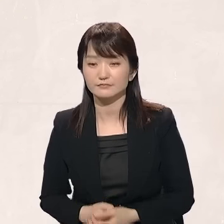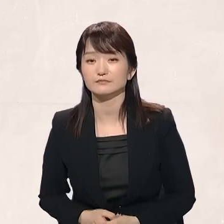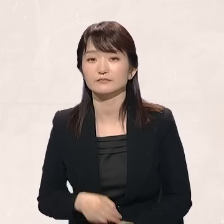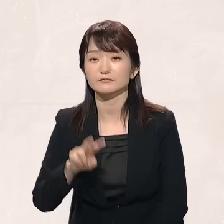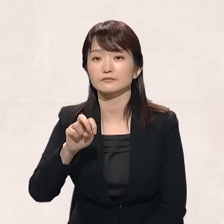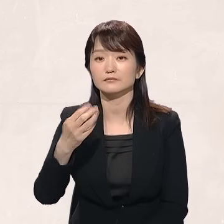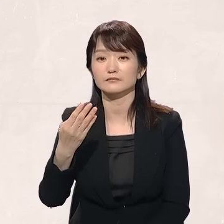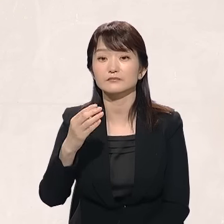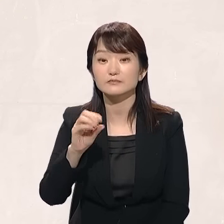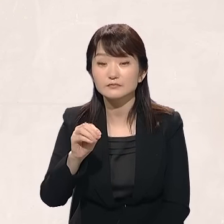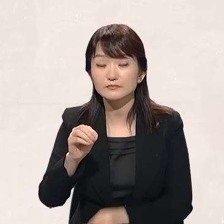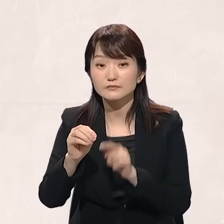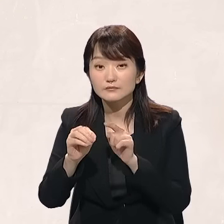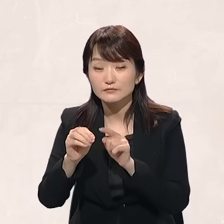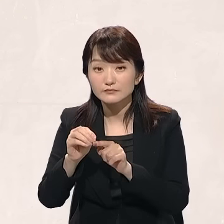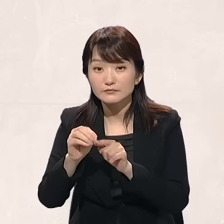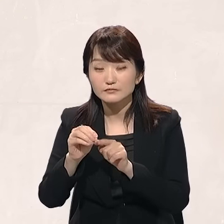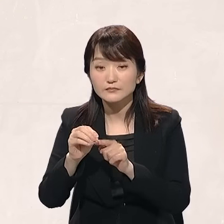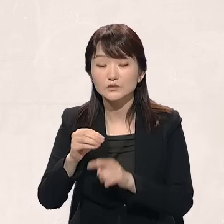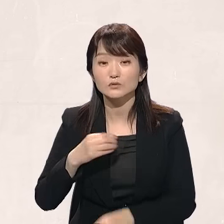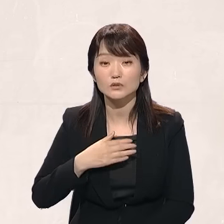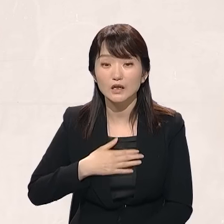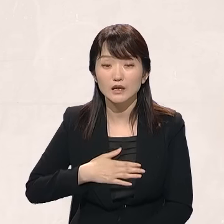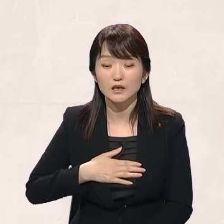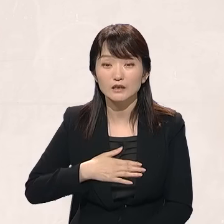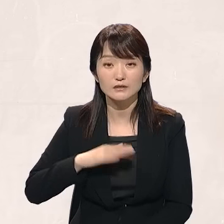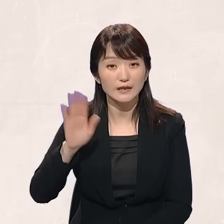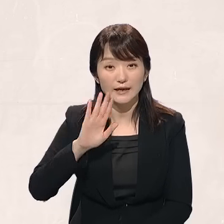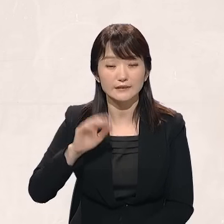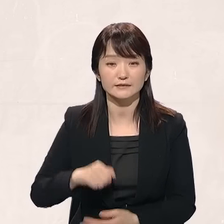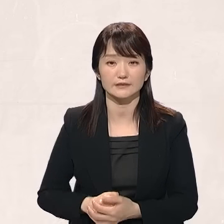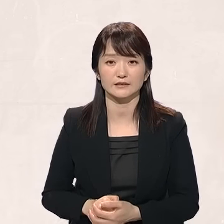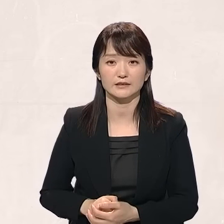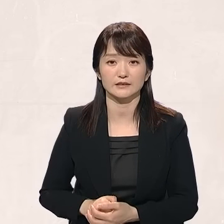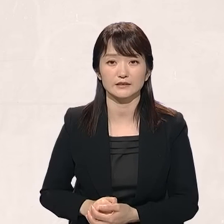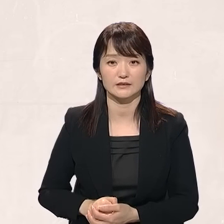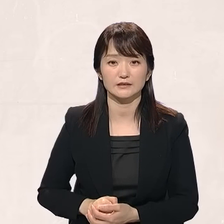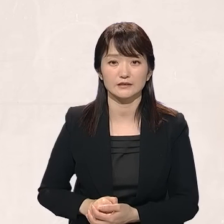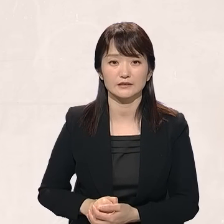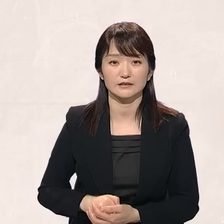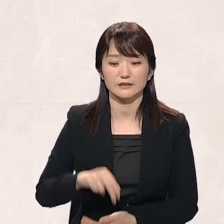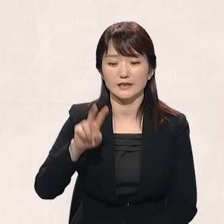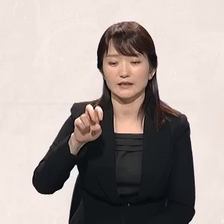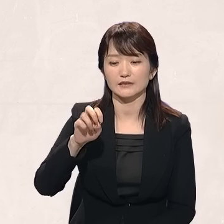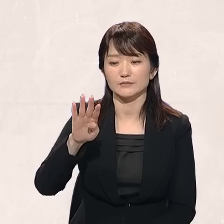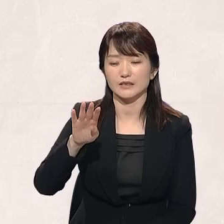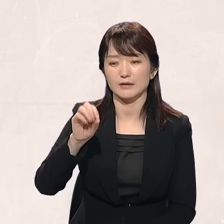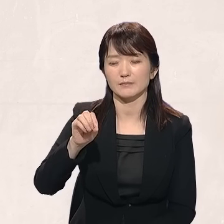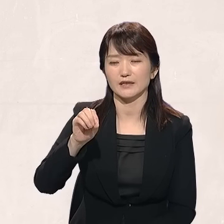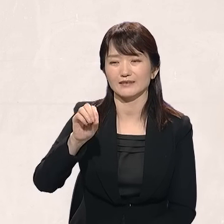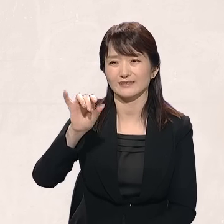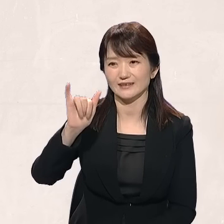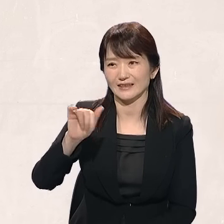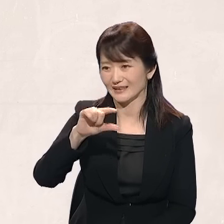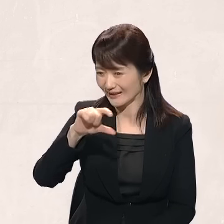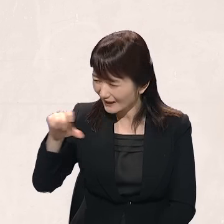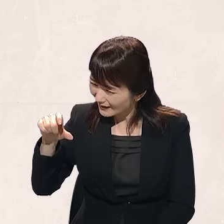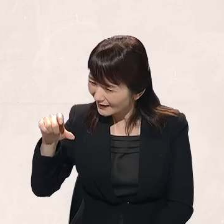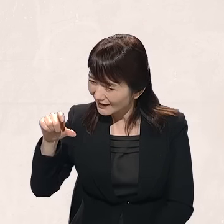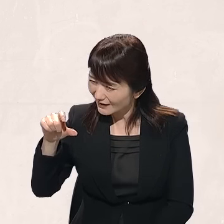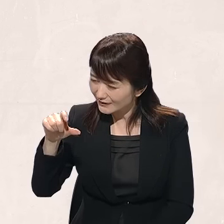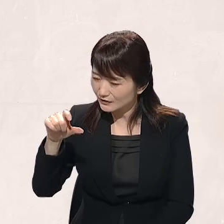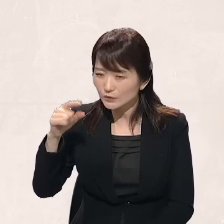말을 24만 엥이라고 듣고 잘못 알아들었다고 판매를 했다라고 하고 있고요. 엥? 엥